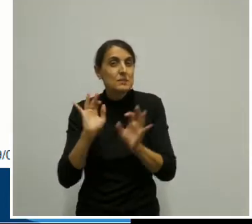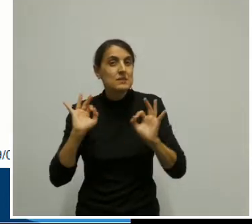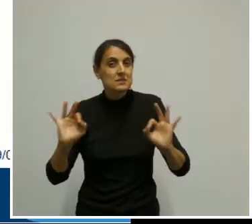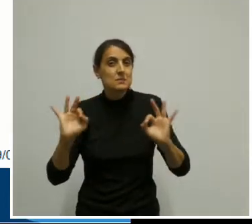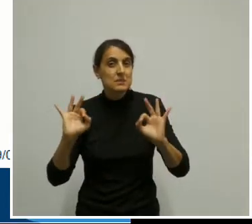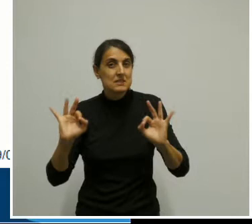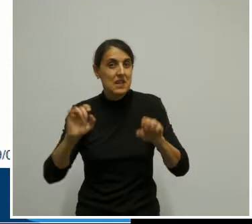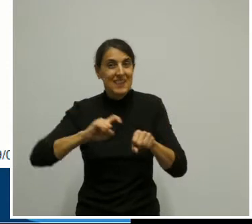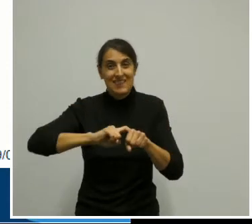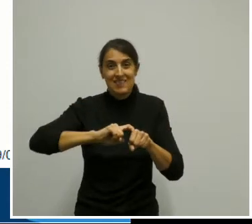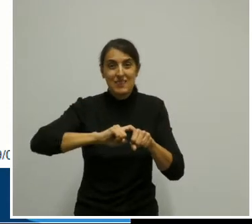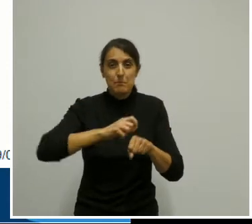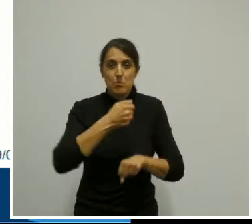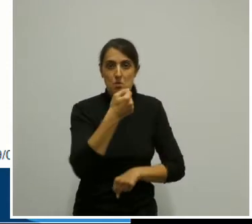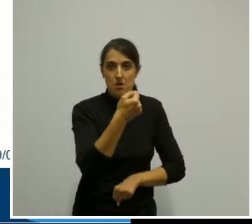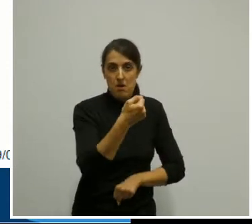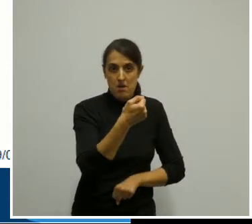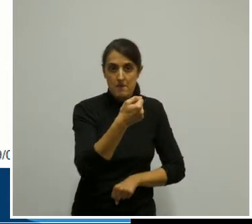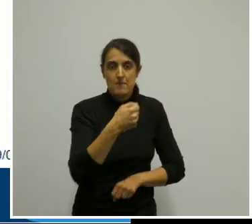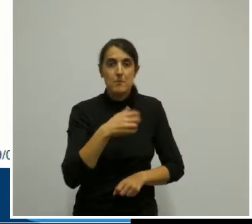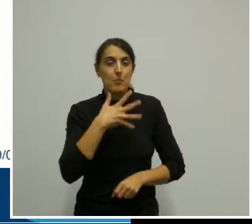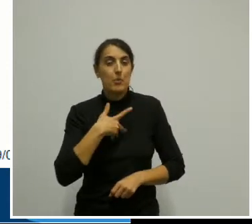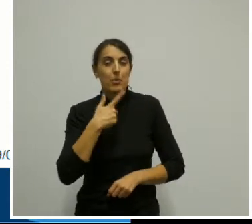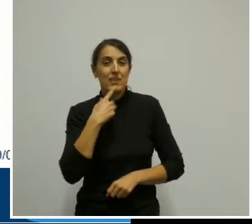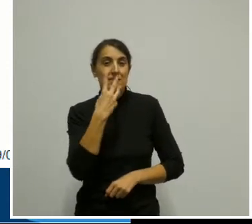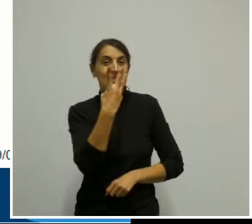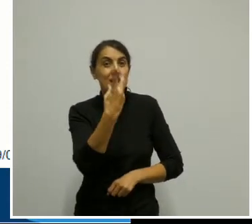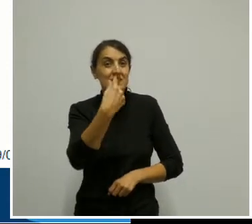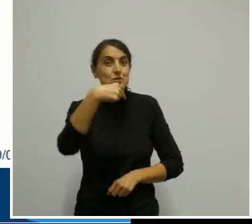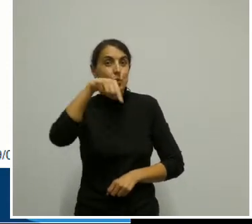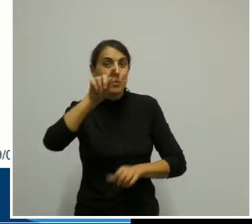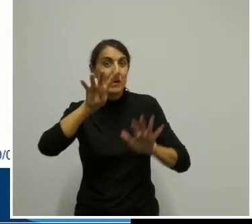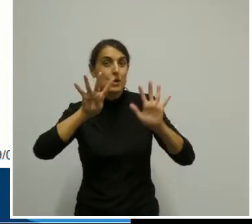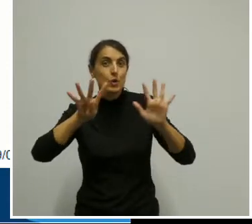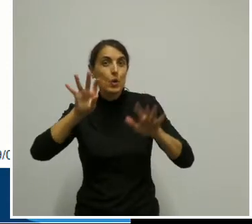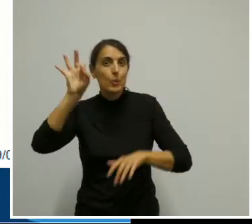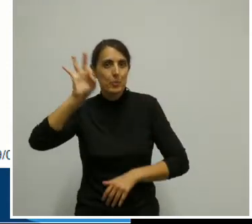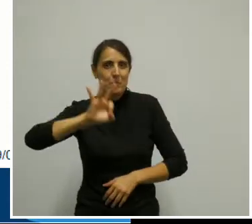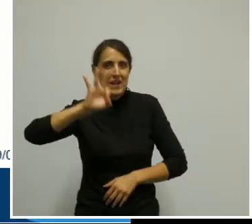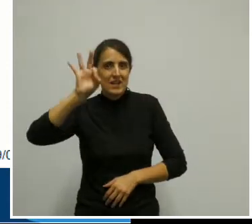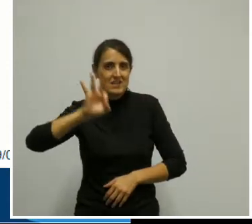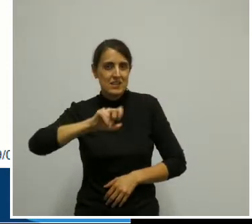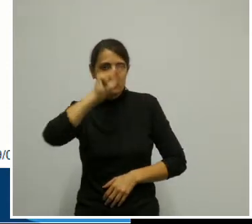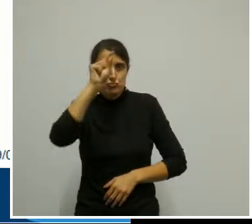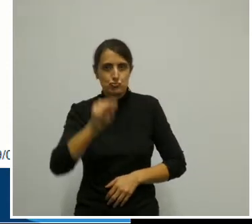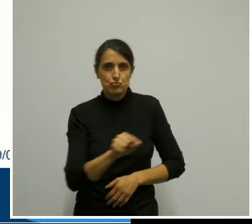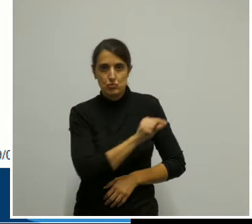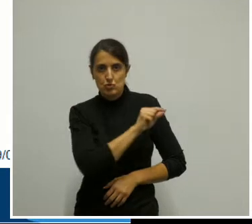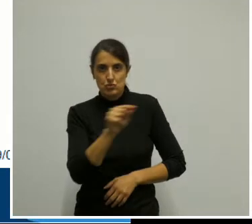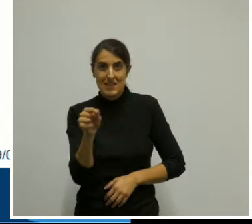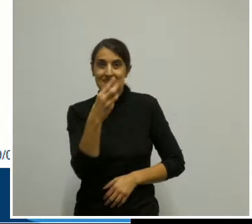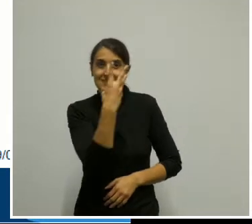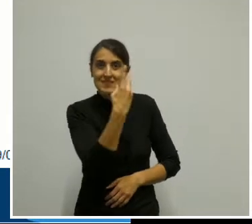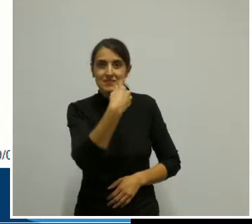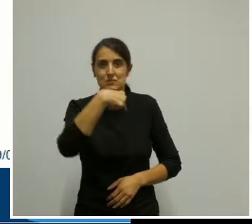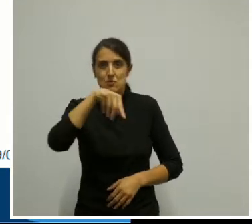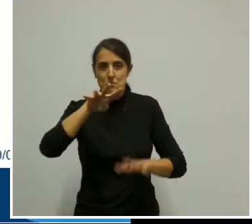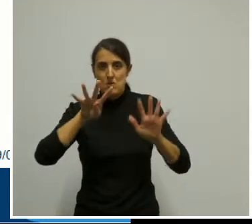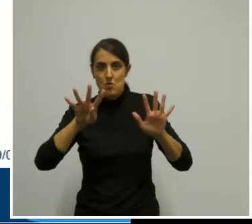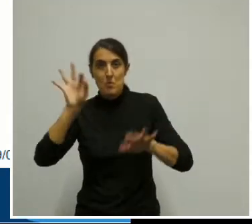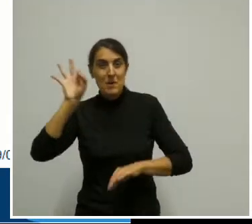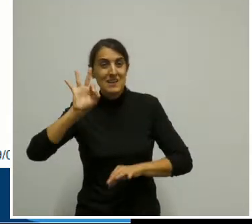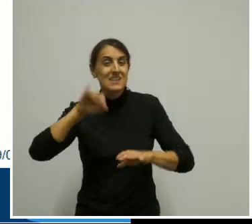educatives tipus A. Això representa un 3,9% de tots els alumnes escolaritzats en